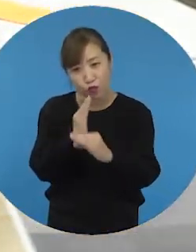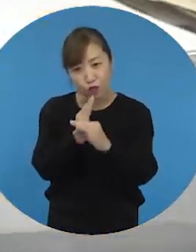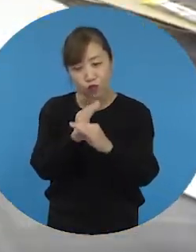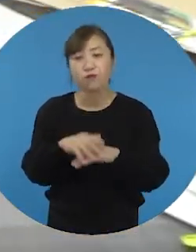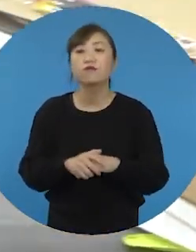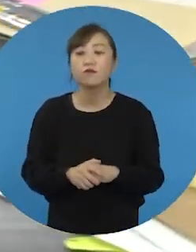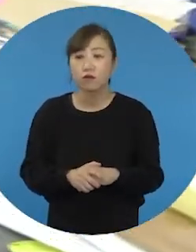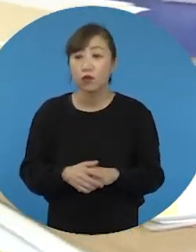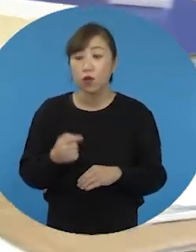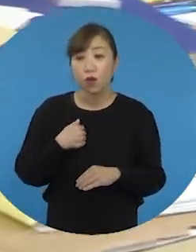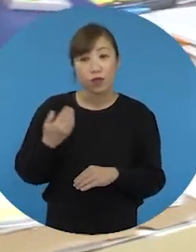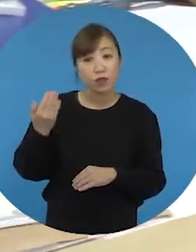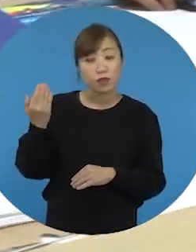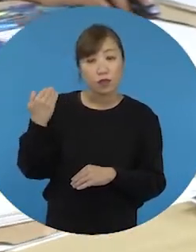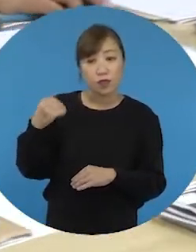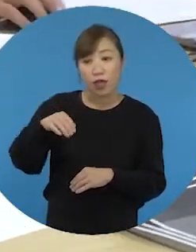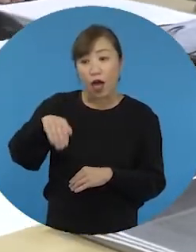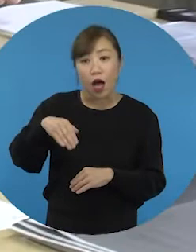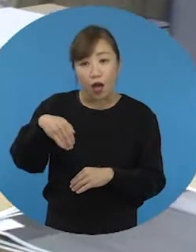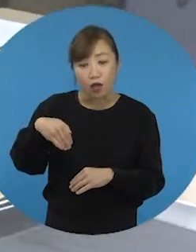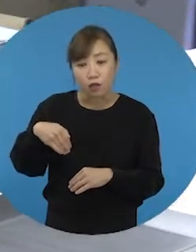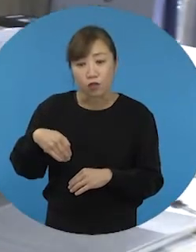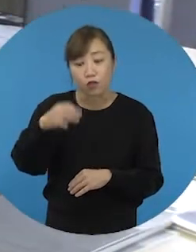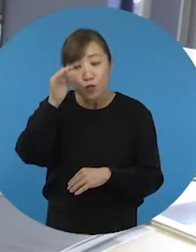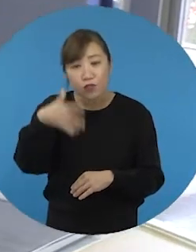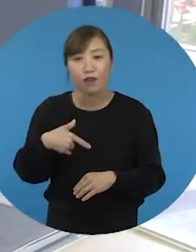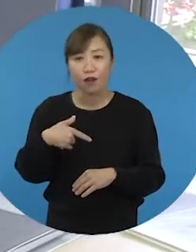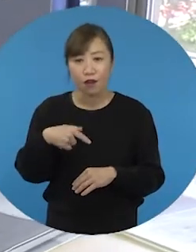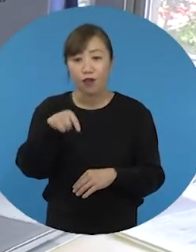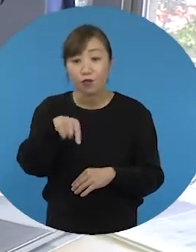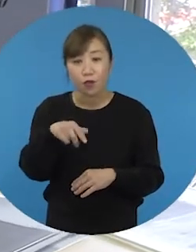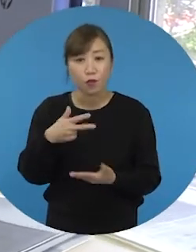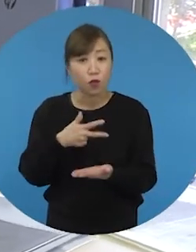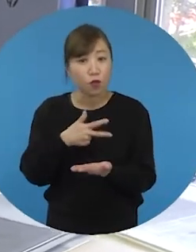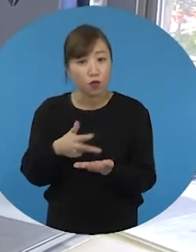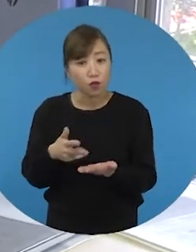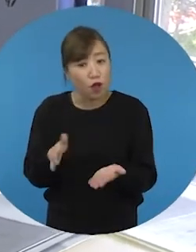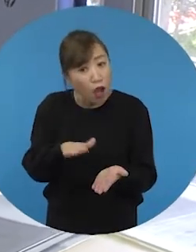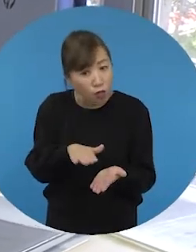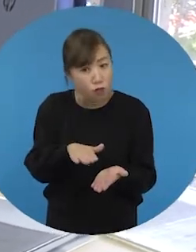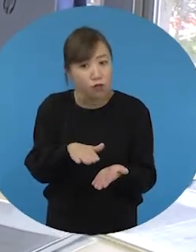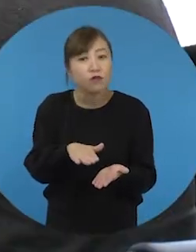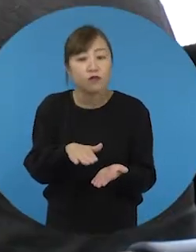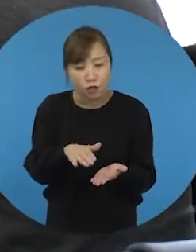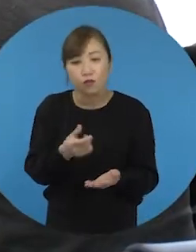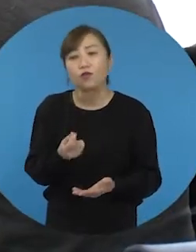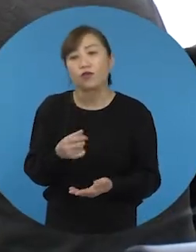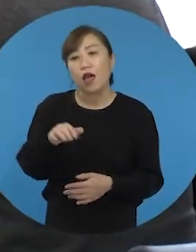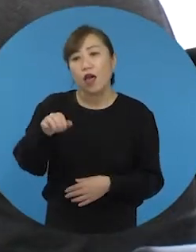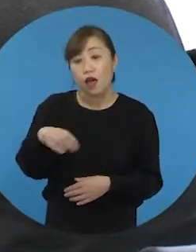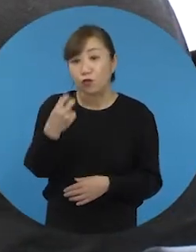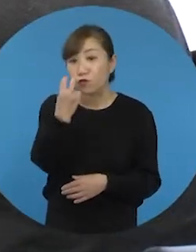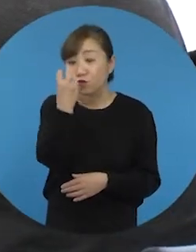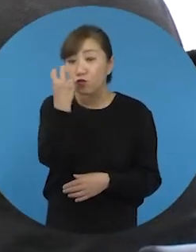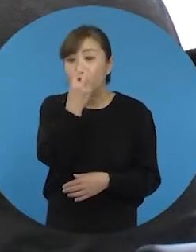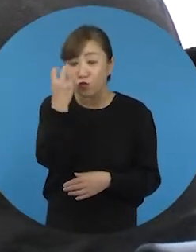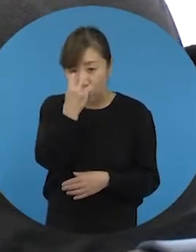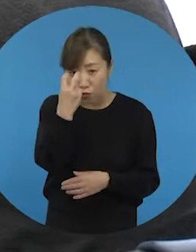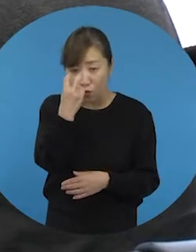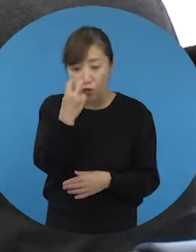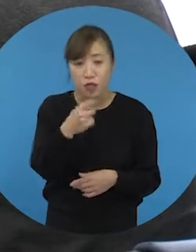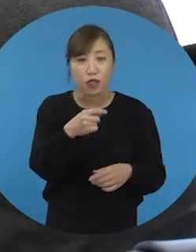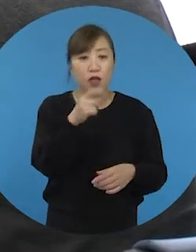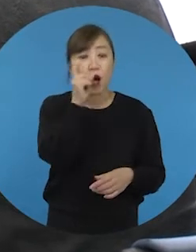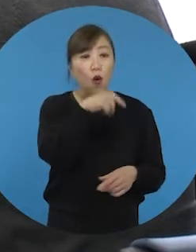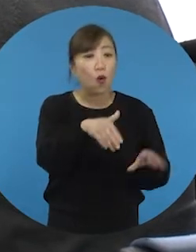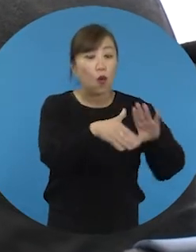現場に行ってきたんですけれども、そういったものも資料に入るってことですか？ はい、発掘調査の成果、それと、古文書調査の成果、